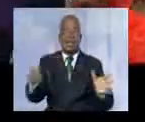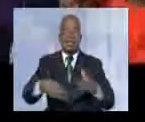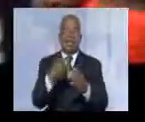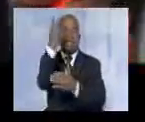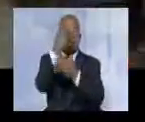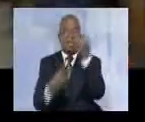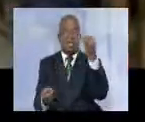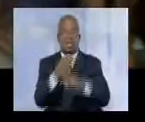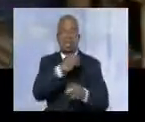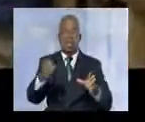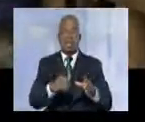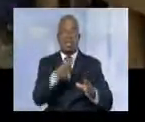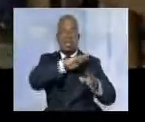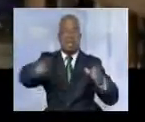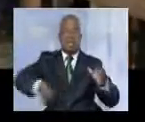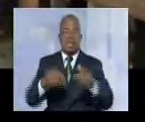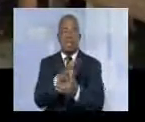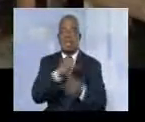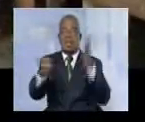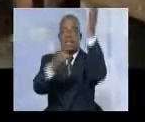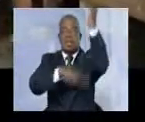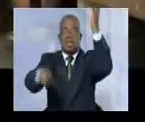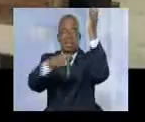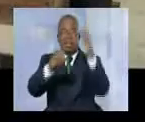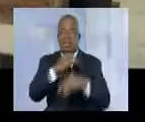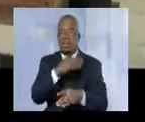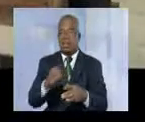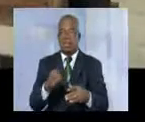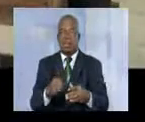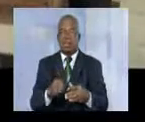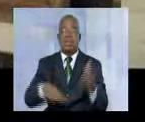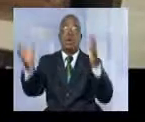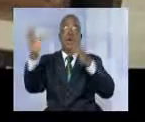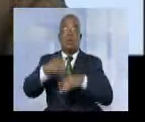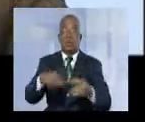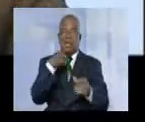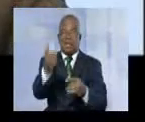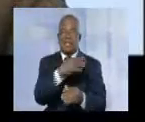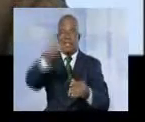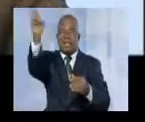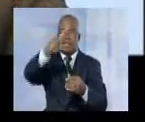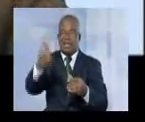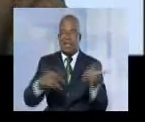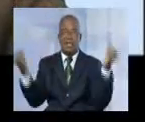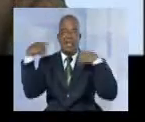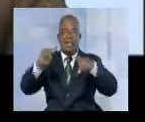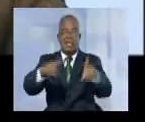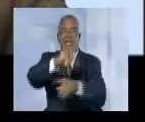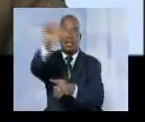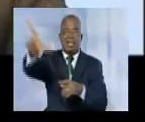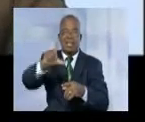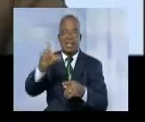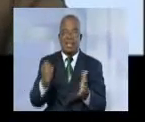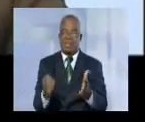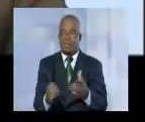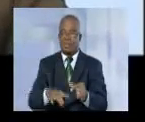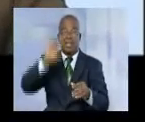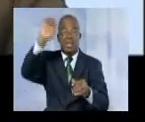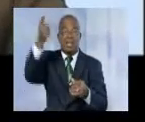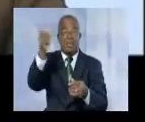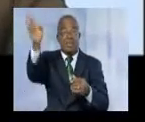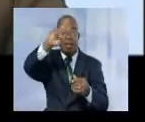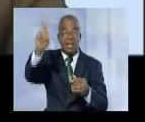et régionales. Le verdict des urnes pour les municipales publié depuis lundi. Selon les premiers résultats partiels proclamés